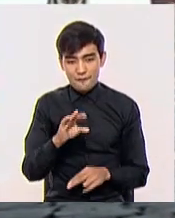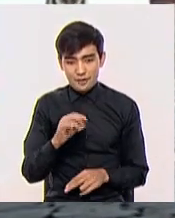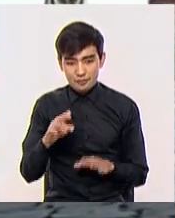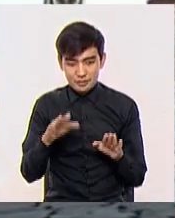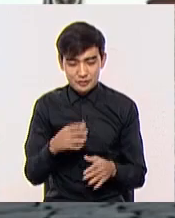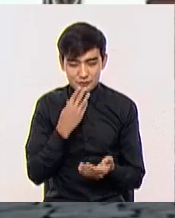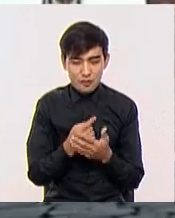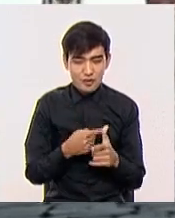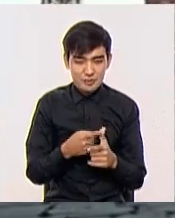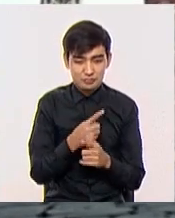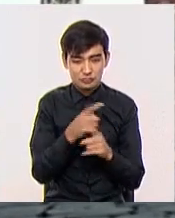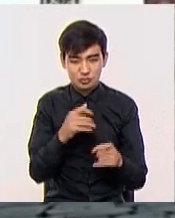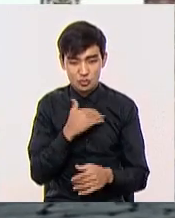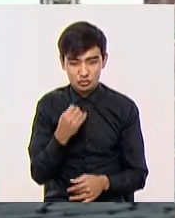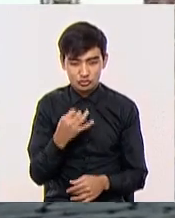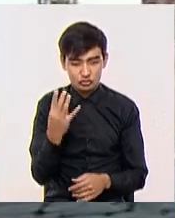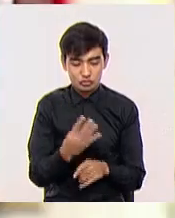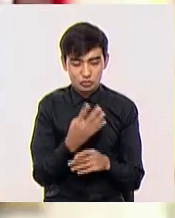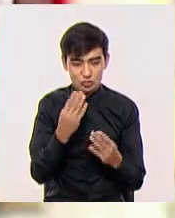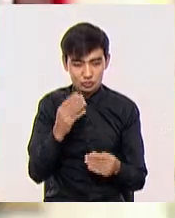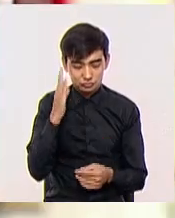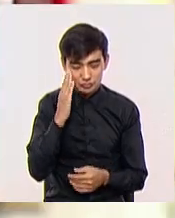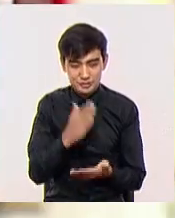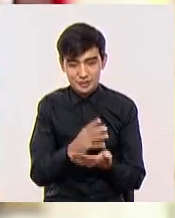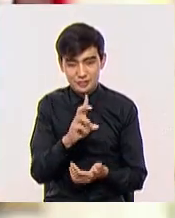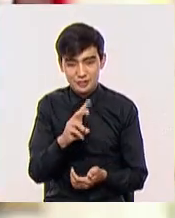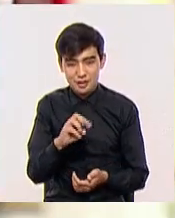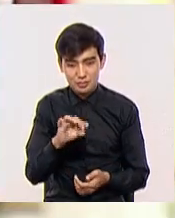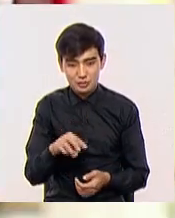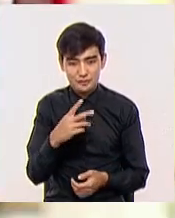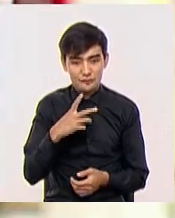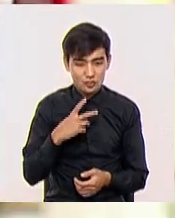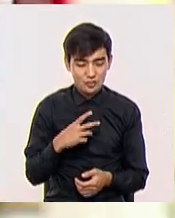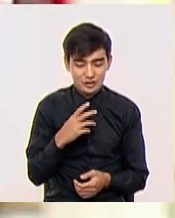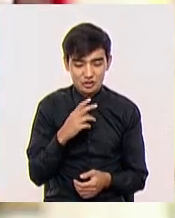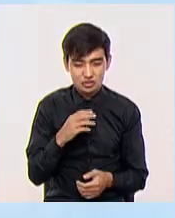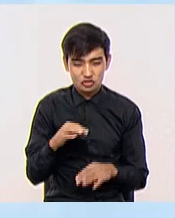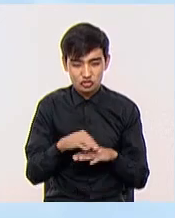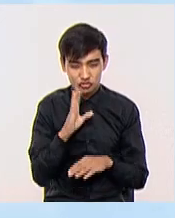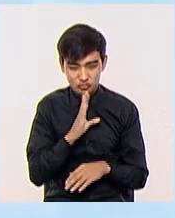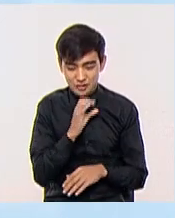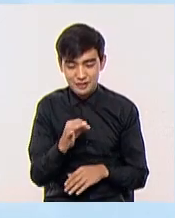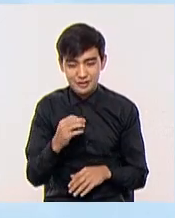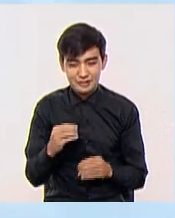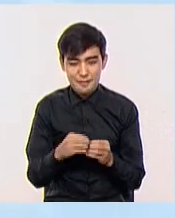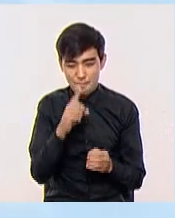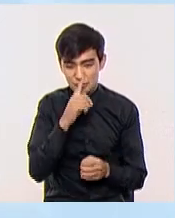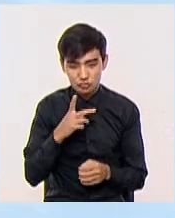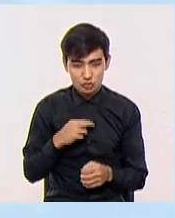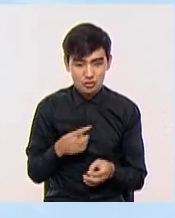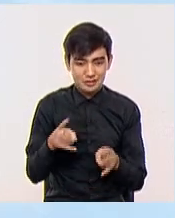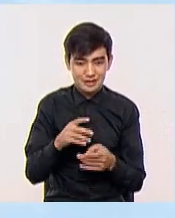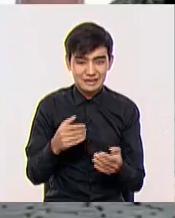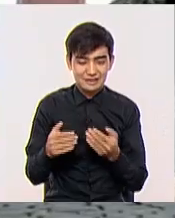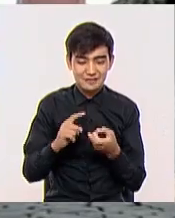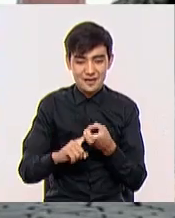своего имени и спит уже четвертую ночь в кабул у него осталась жена и 10 месячная дочь связи с семьей нет стране с перебоями